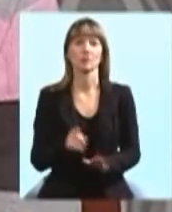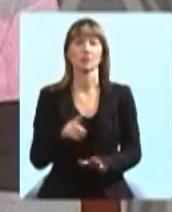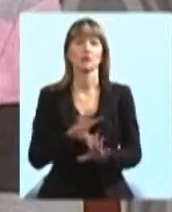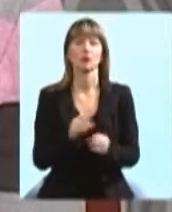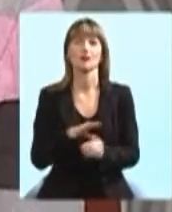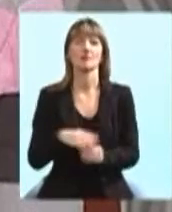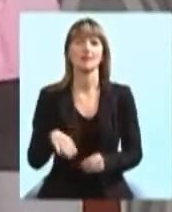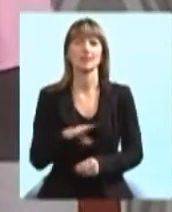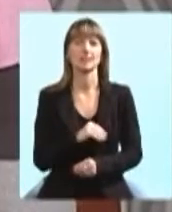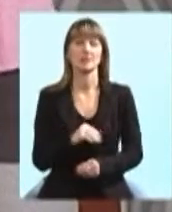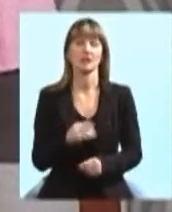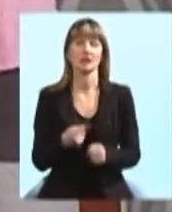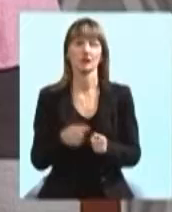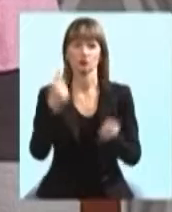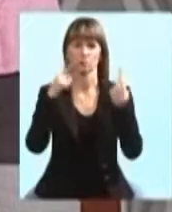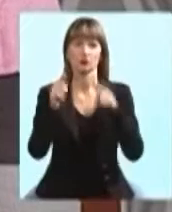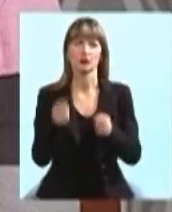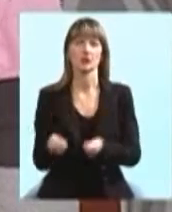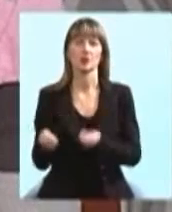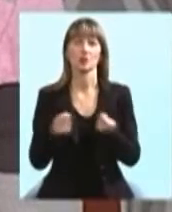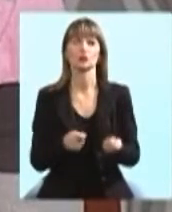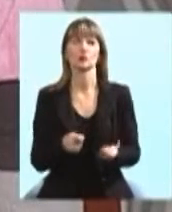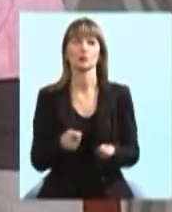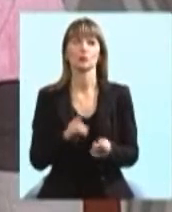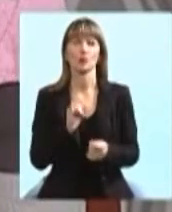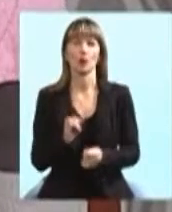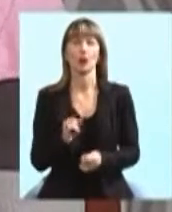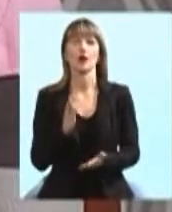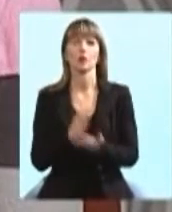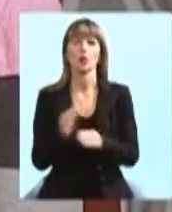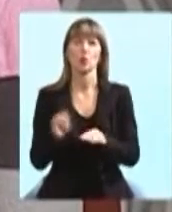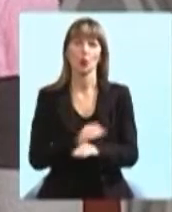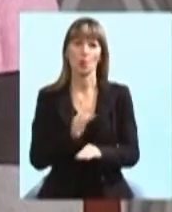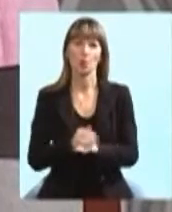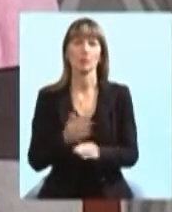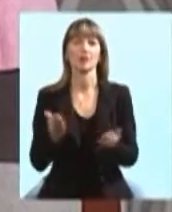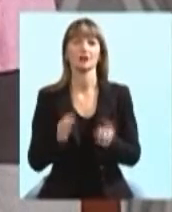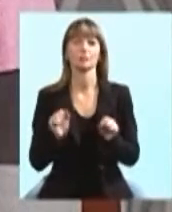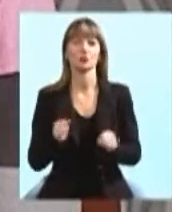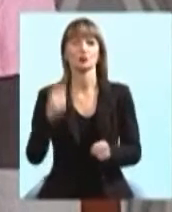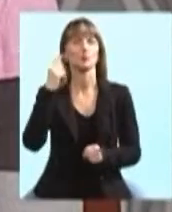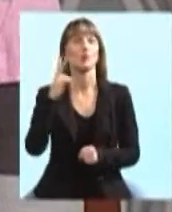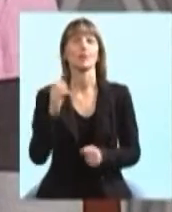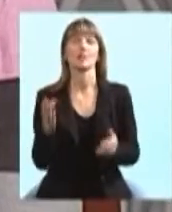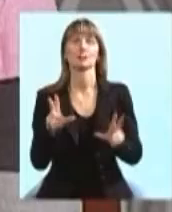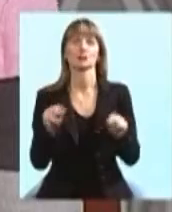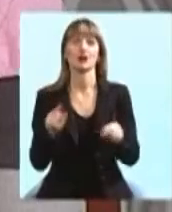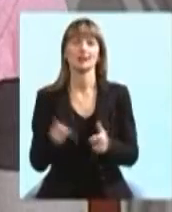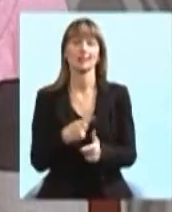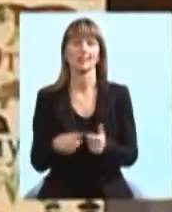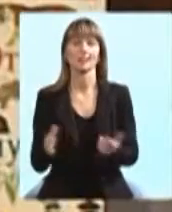забобони вони несуть щось таке негативне? Чи є й добрі забобони, у котрі можна вірити і сподіватися на якесь щастя або